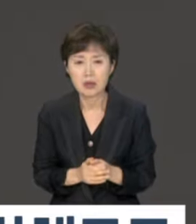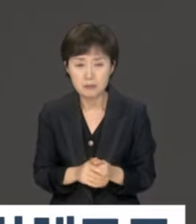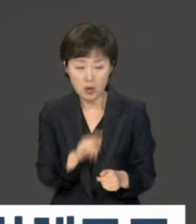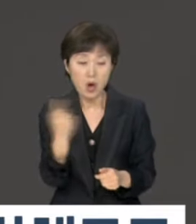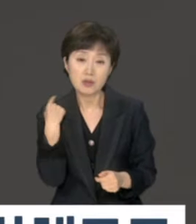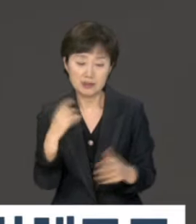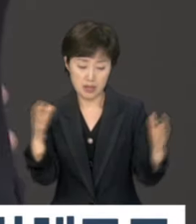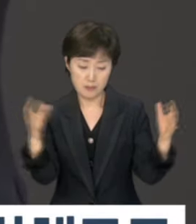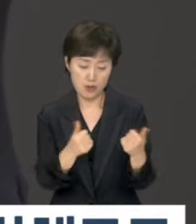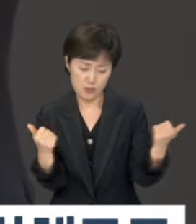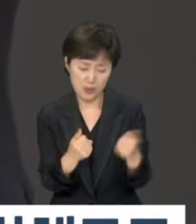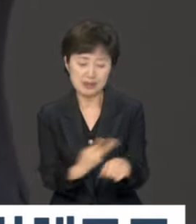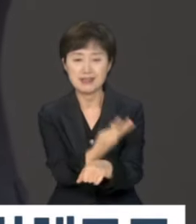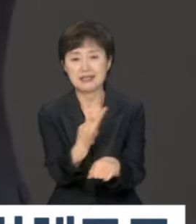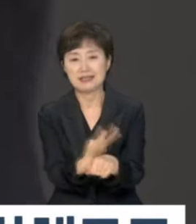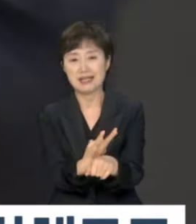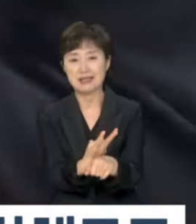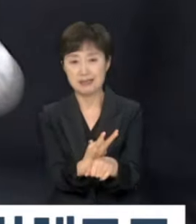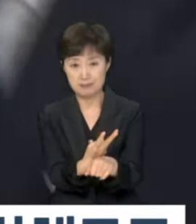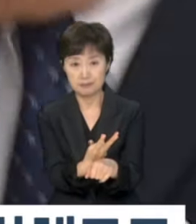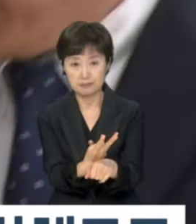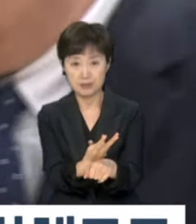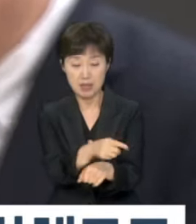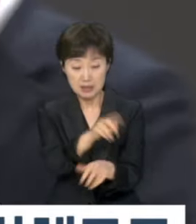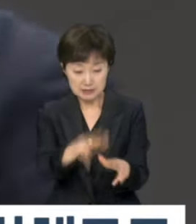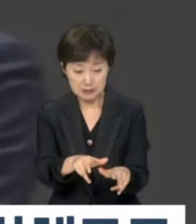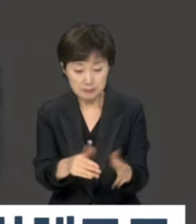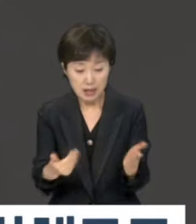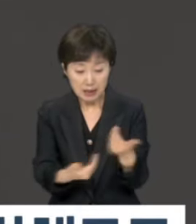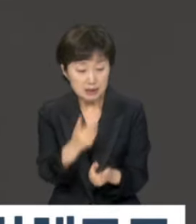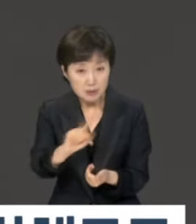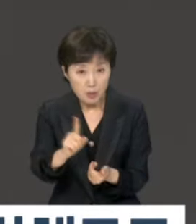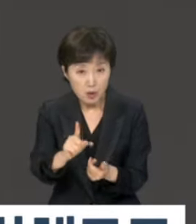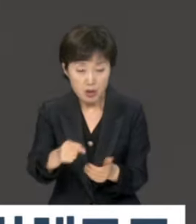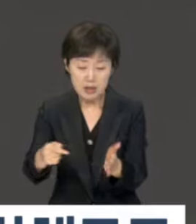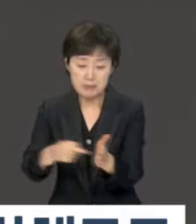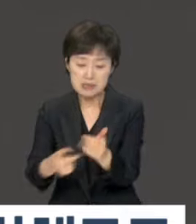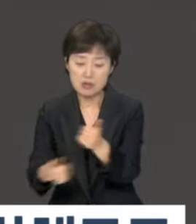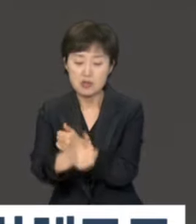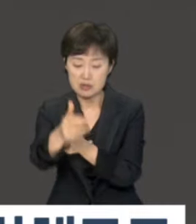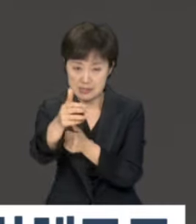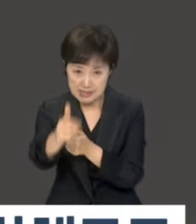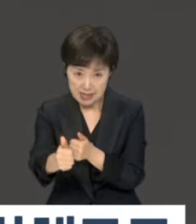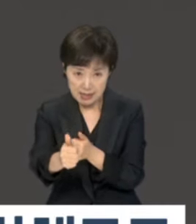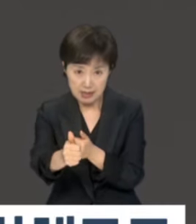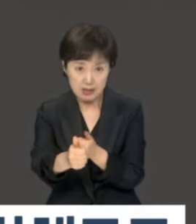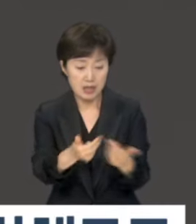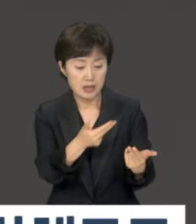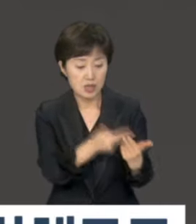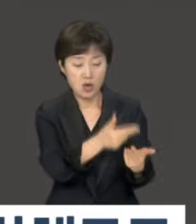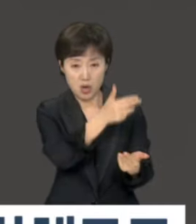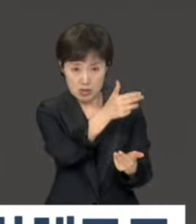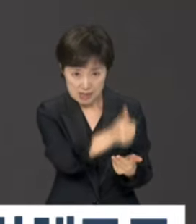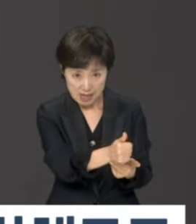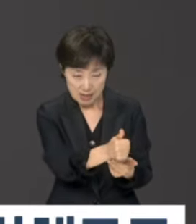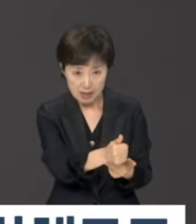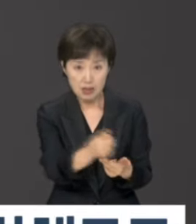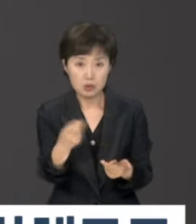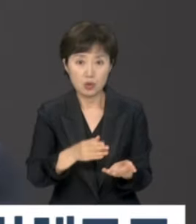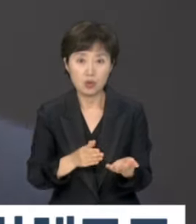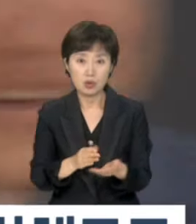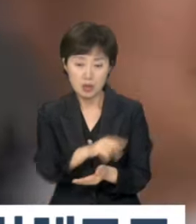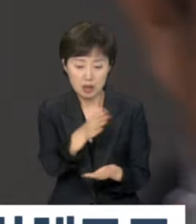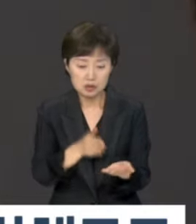3시간 가까이 진행된 의사협회 비대위 회의에는 그동안 갈등을 겪었던 김태구 비대위원장, 이면택 의협회장 당선인,